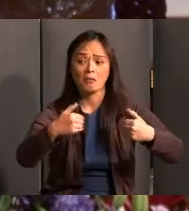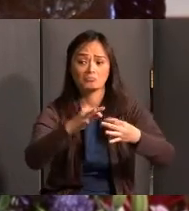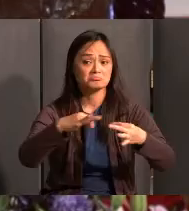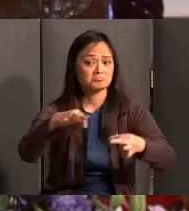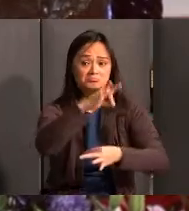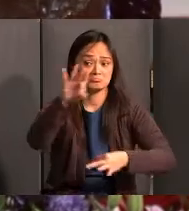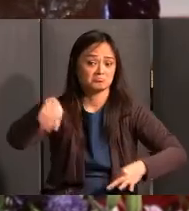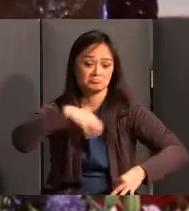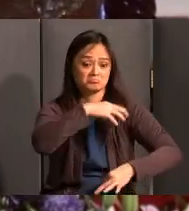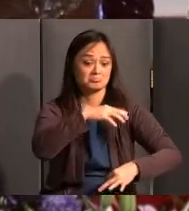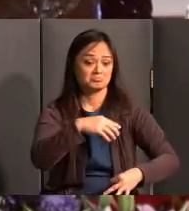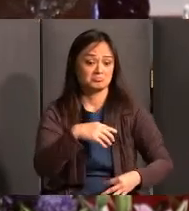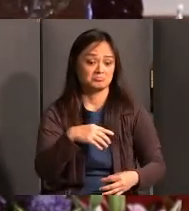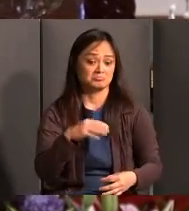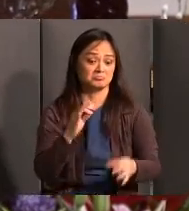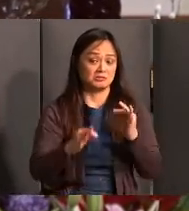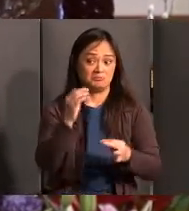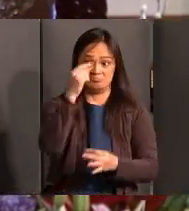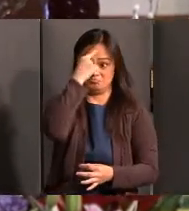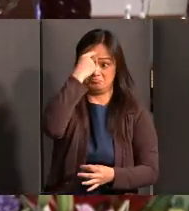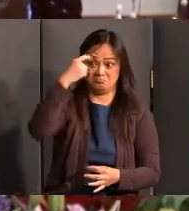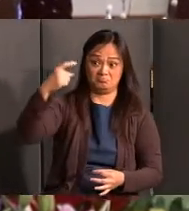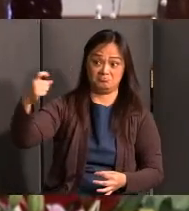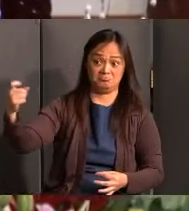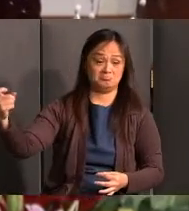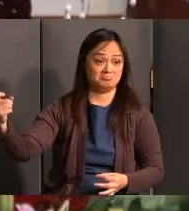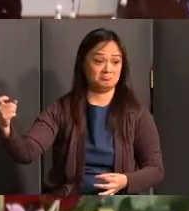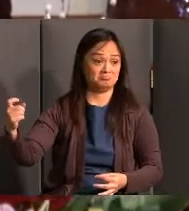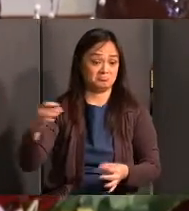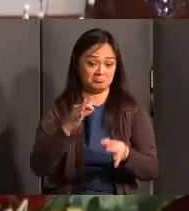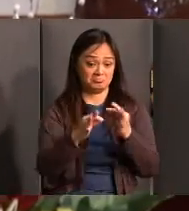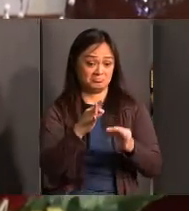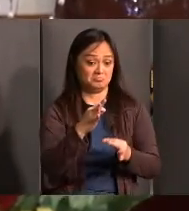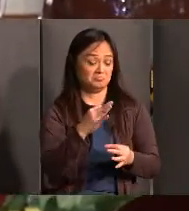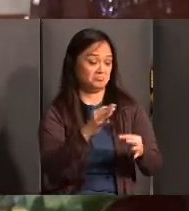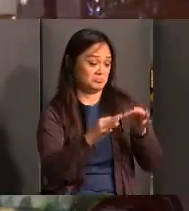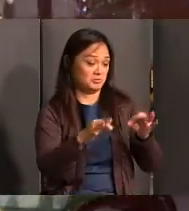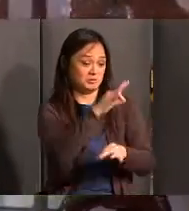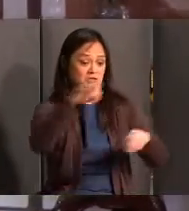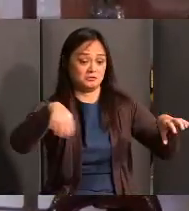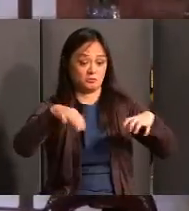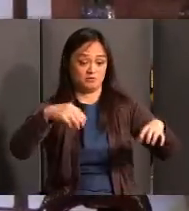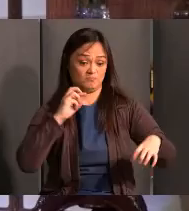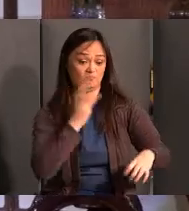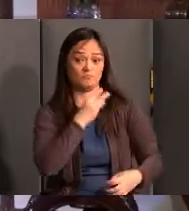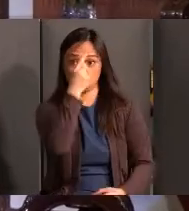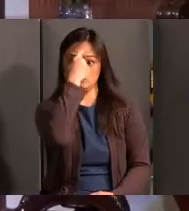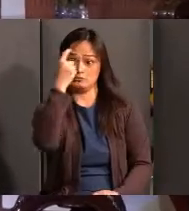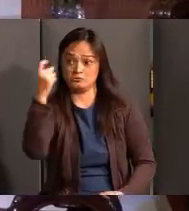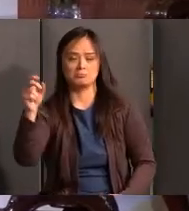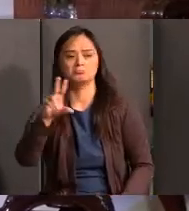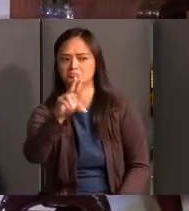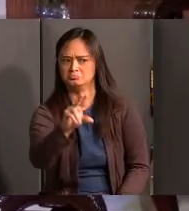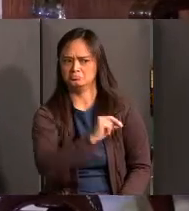Pag nananaginip tayo, how does the Spirit work in us?